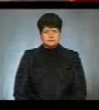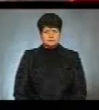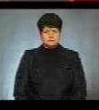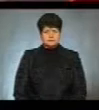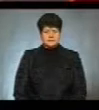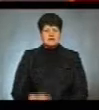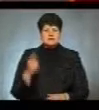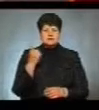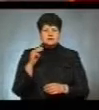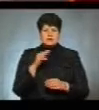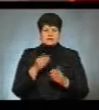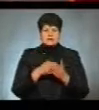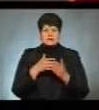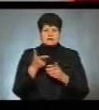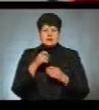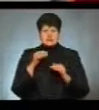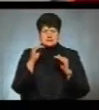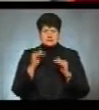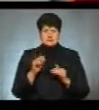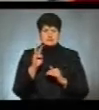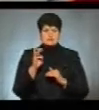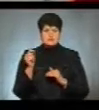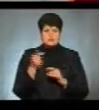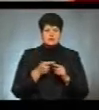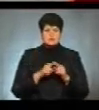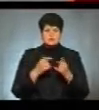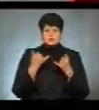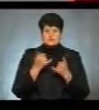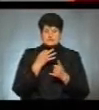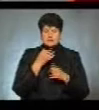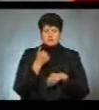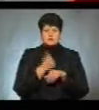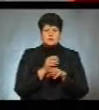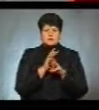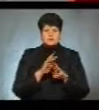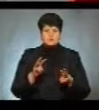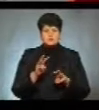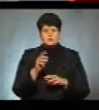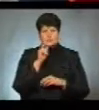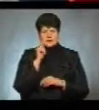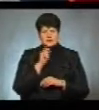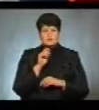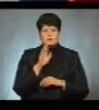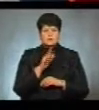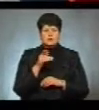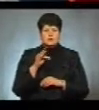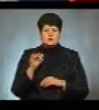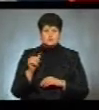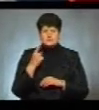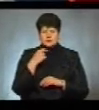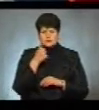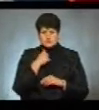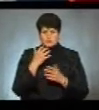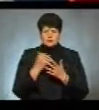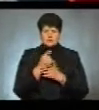З 1 травня ціна на газ знизиться на 300 гривень. Про це сьогодні сказав прем'єр-міністр Володимир Гройсман. За рік виходить 183